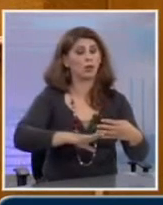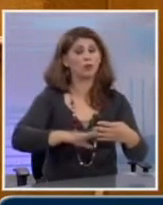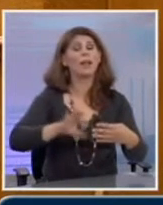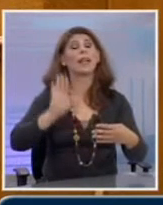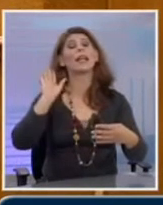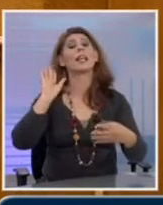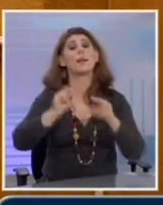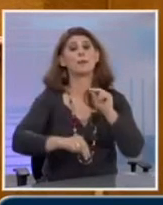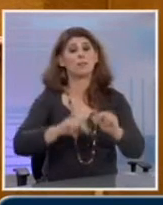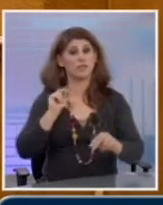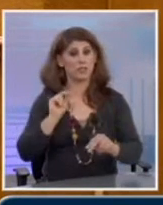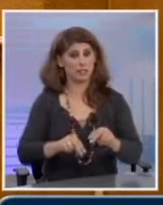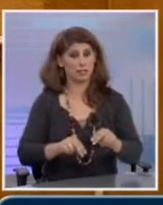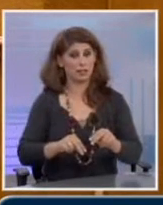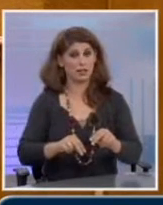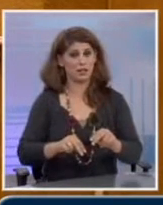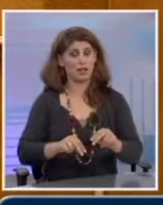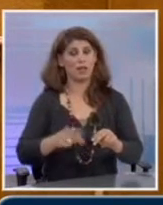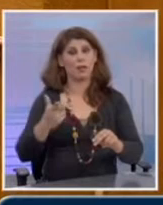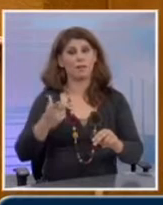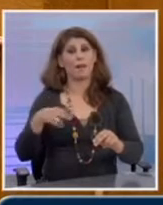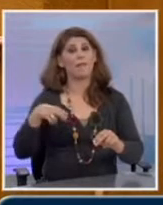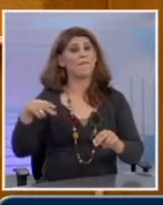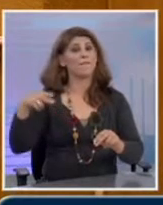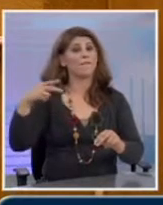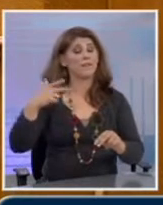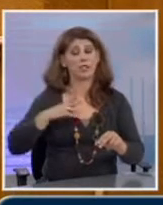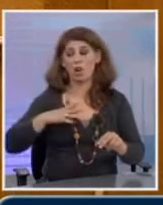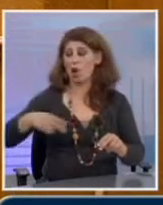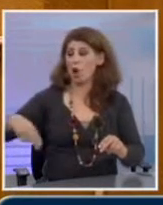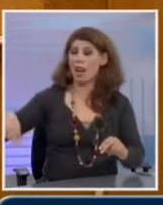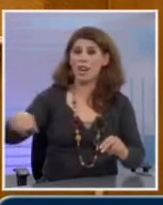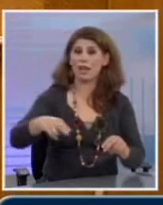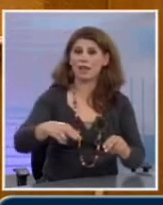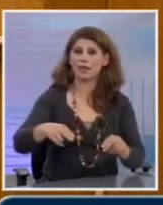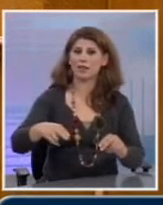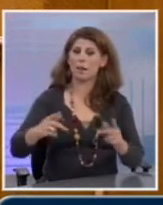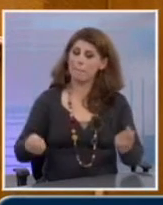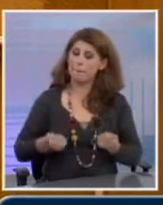καταψηφίζεις με φιλολαϊκές κορώνες παράγωγα μέτρα